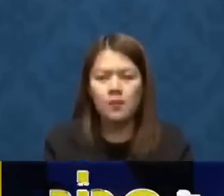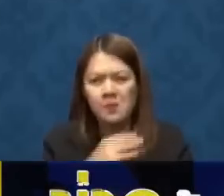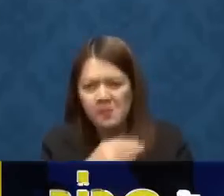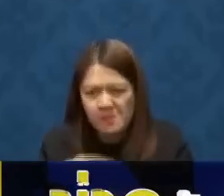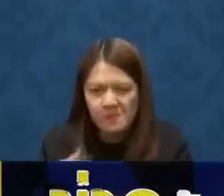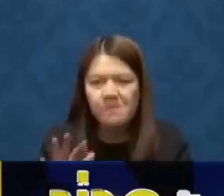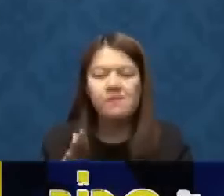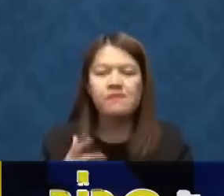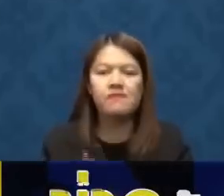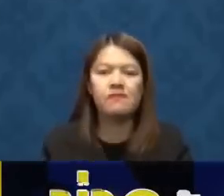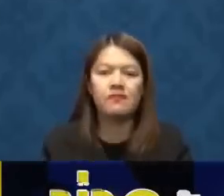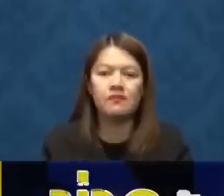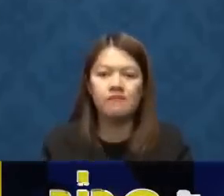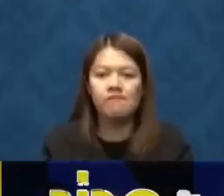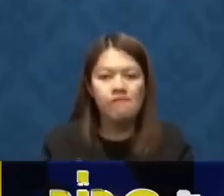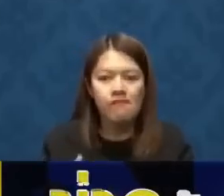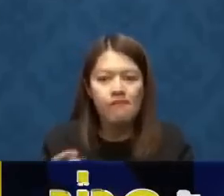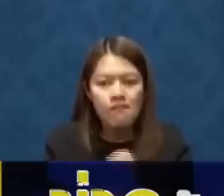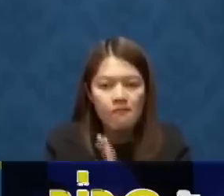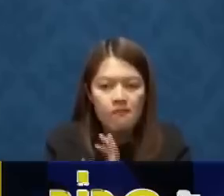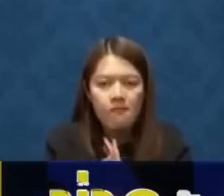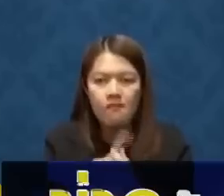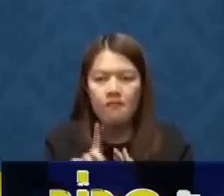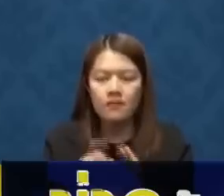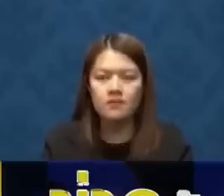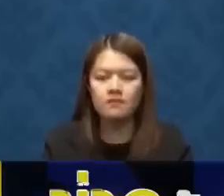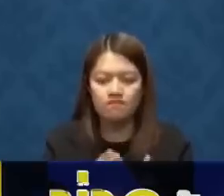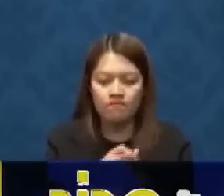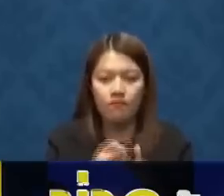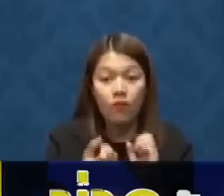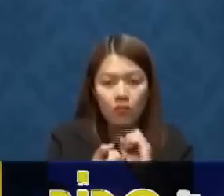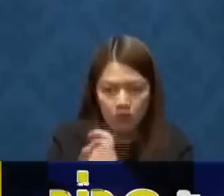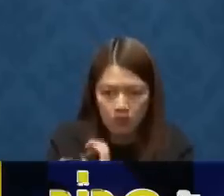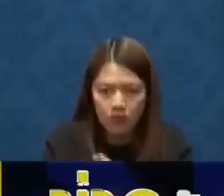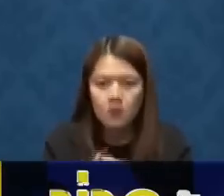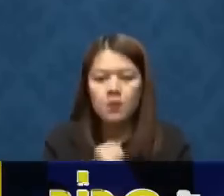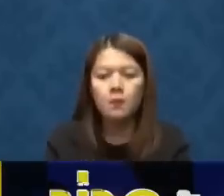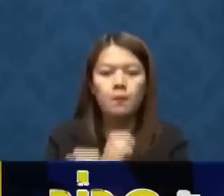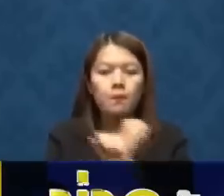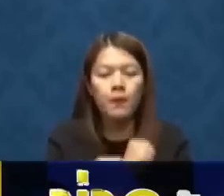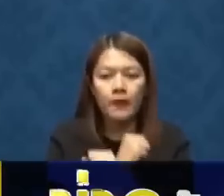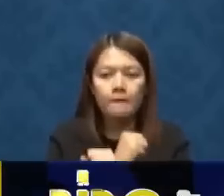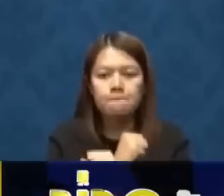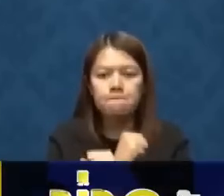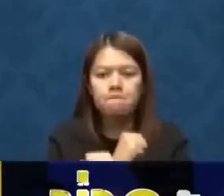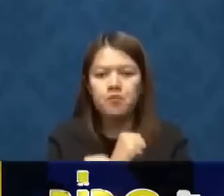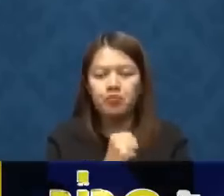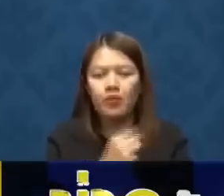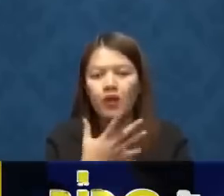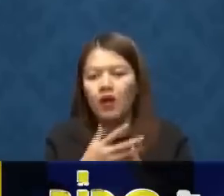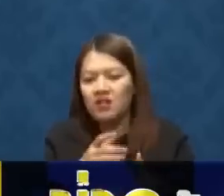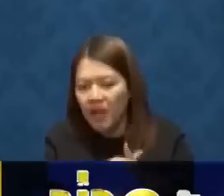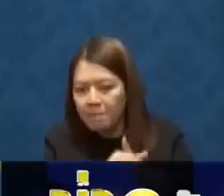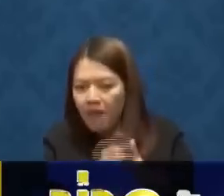ไม่พร้อมนี่จะเกิดอะไรขึ้นบ้างนะครับประเด็นที่1การส่งผลกระทบต่อการป้องกันปราบปรามอาชญากรรมในภาพรวม